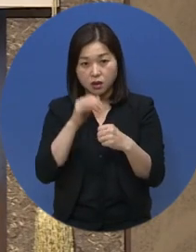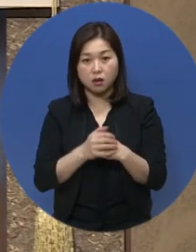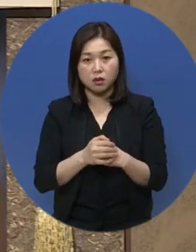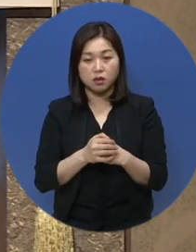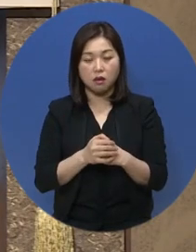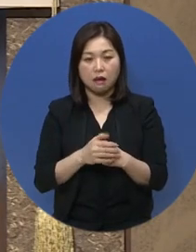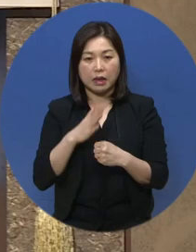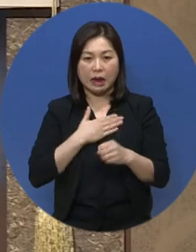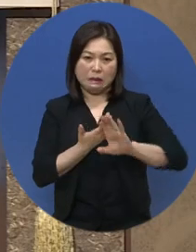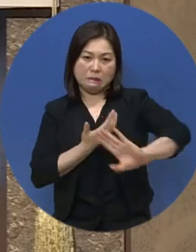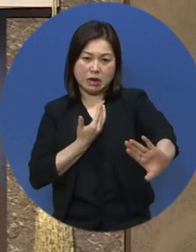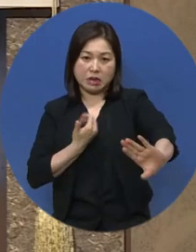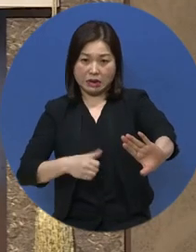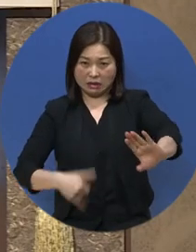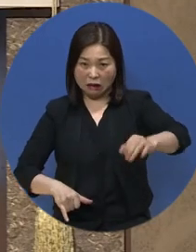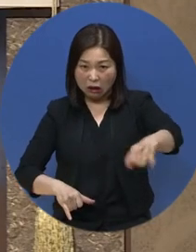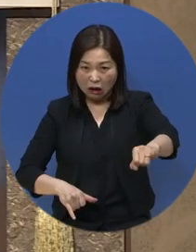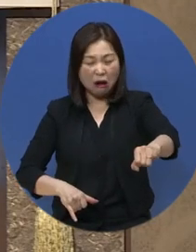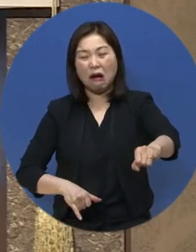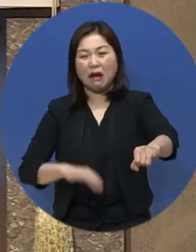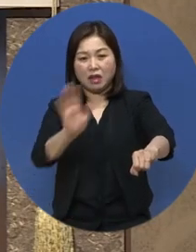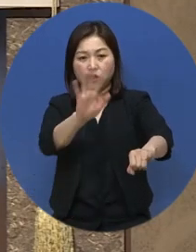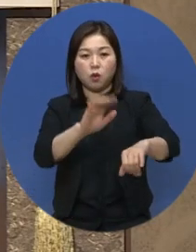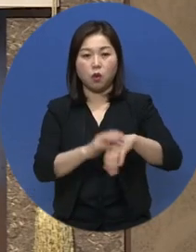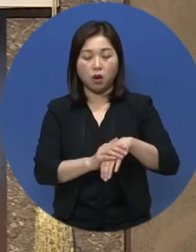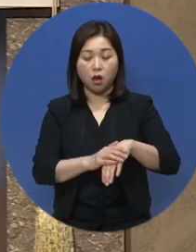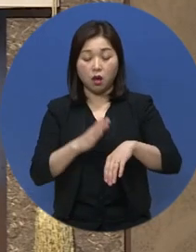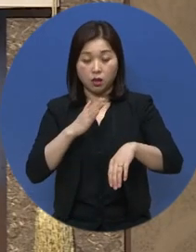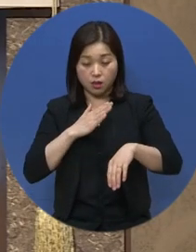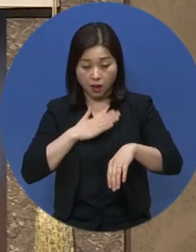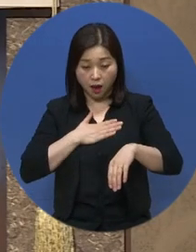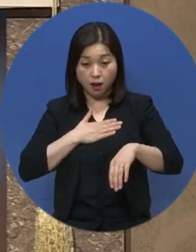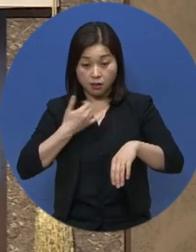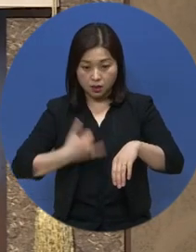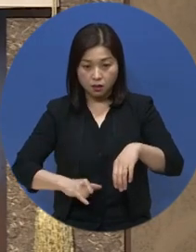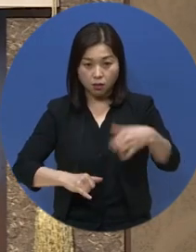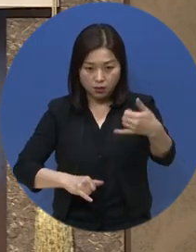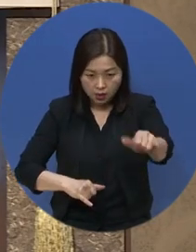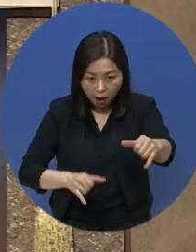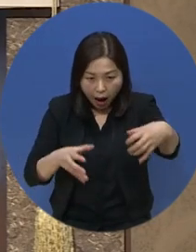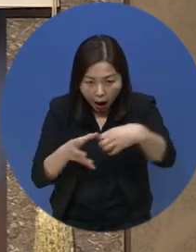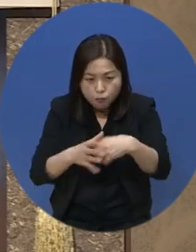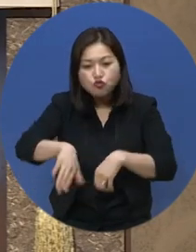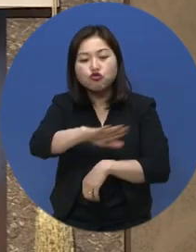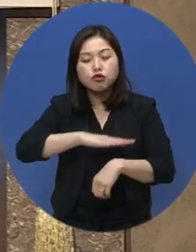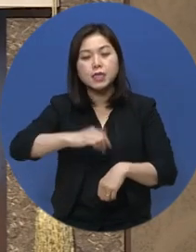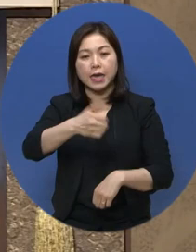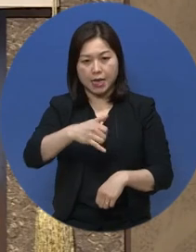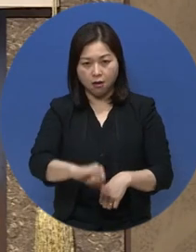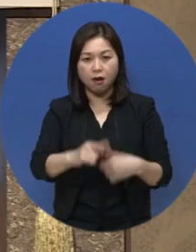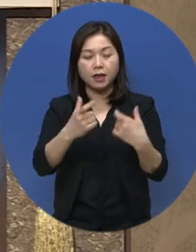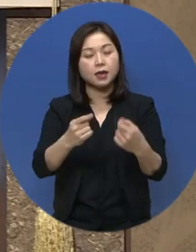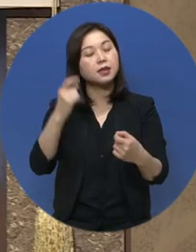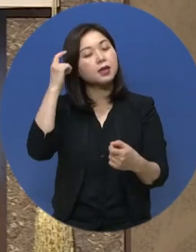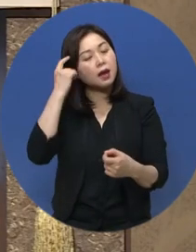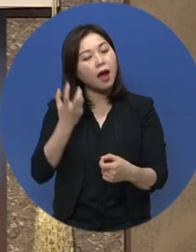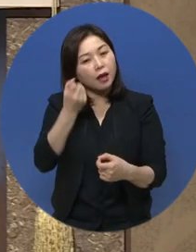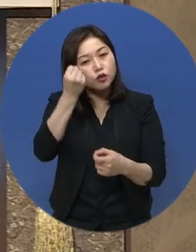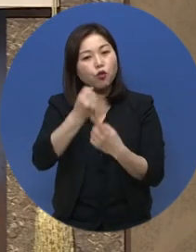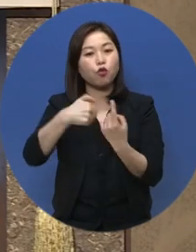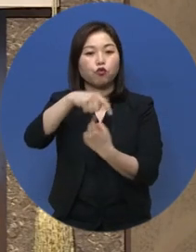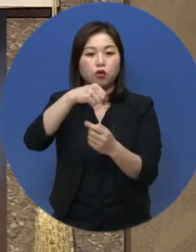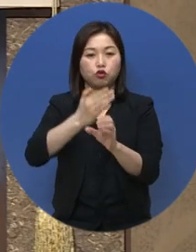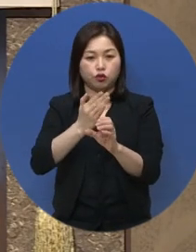아이라고 차별하는 것이 아니라 네. 똑같이 우리의 아이들이라는 거죠. 그래서 그런 가치 철학을 가지고 운영을 하고 있습니다.